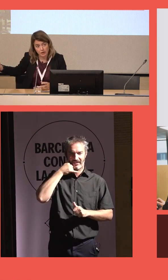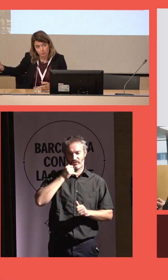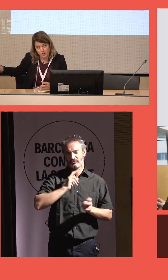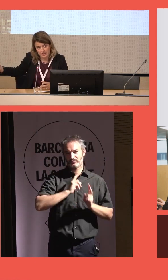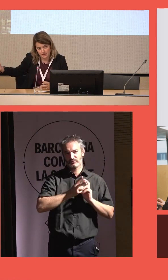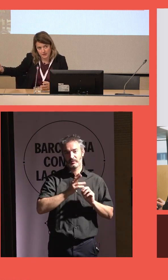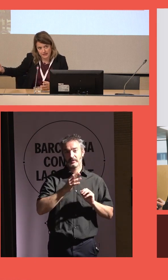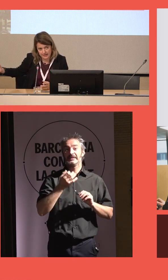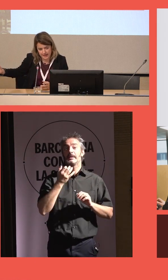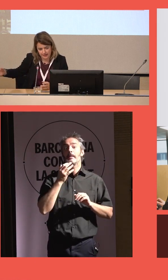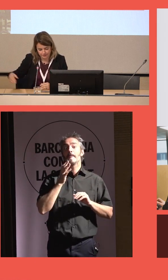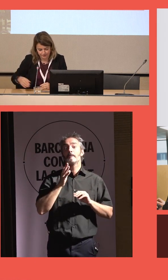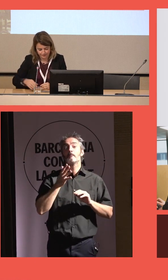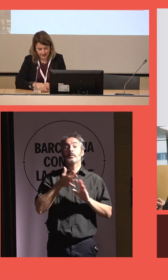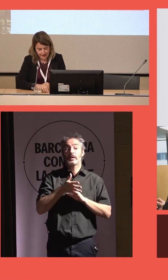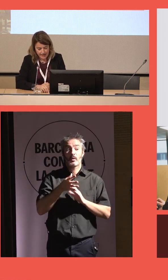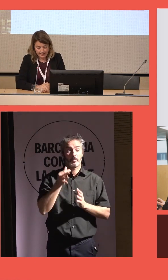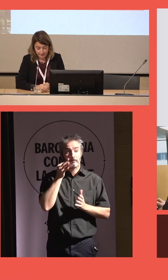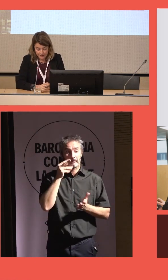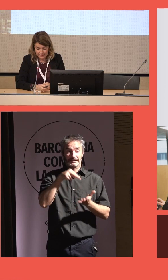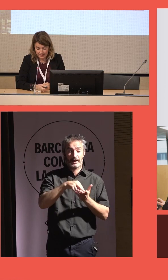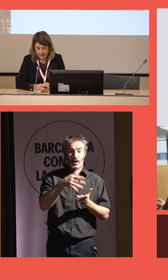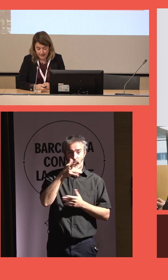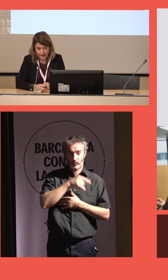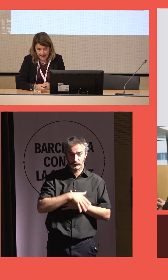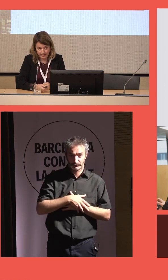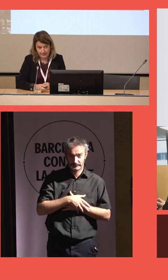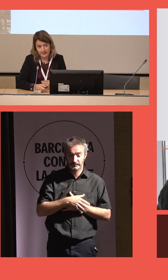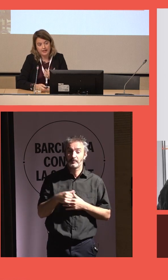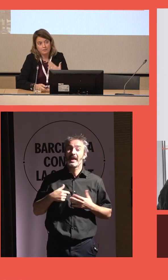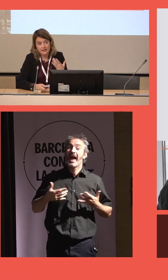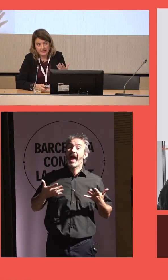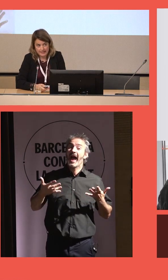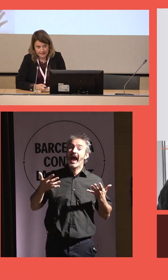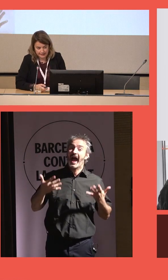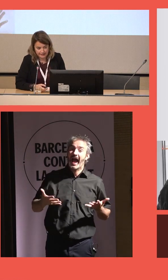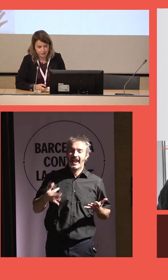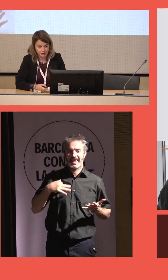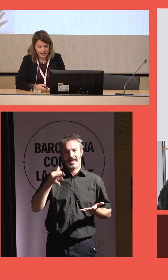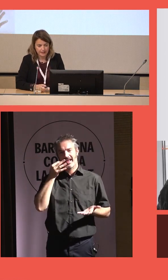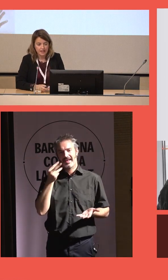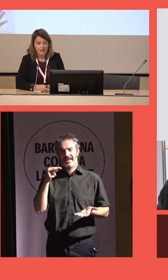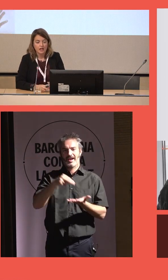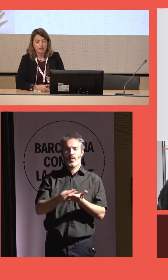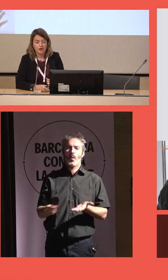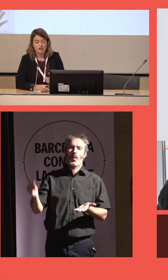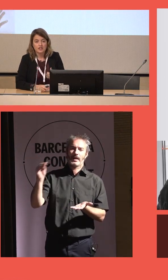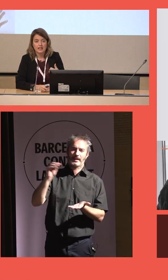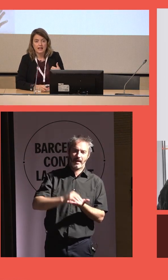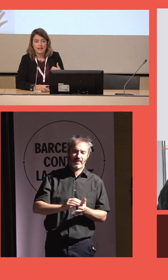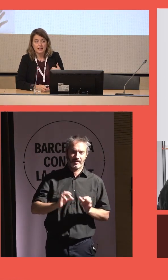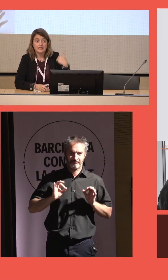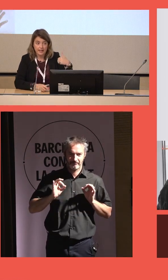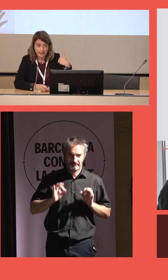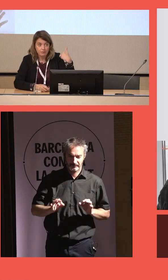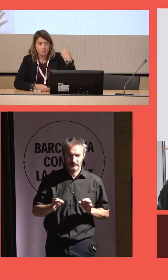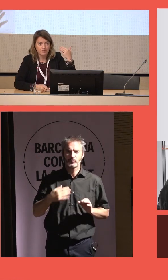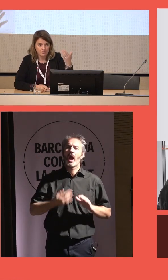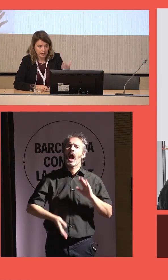en aquell moment no podia ser presencial què passa ara que ja la presencialitat ha tornat doncs